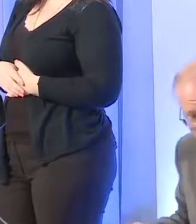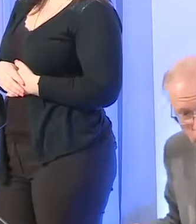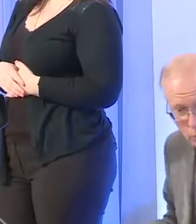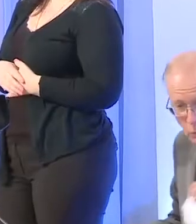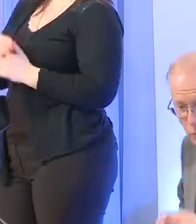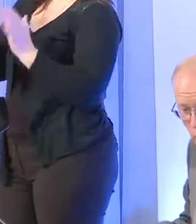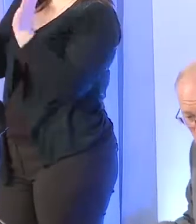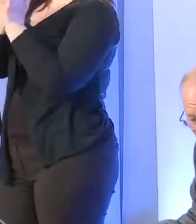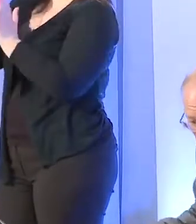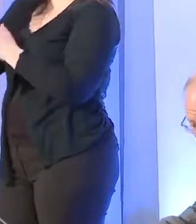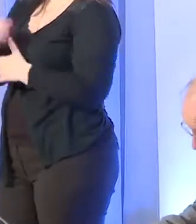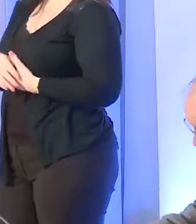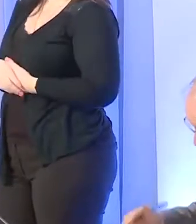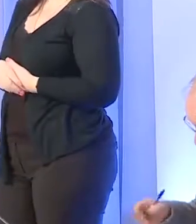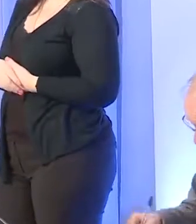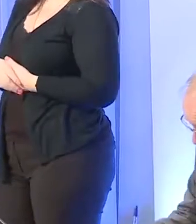Pour.